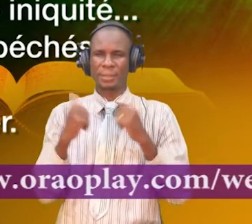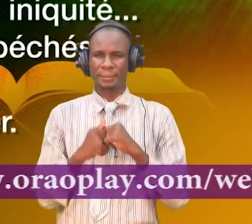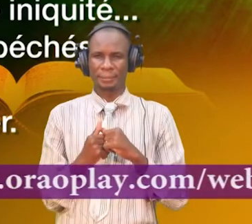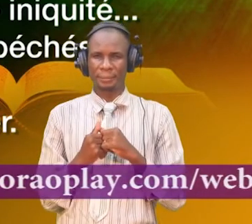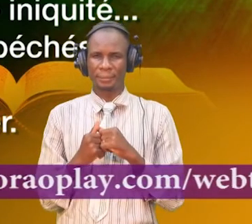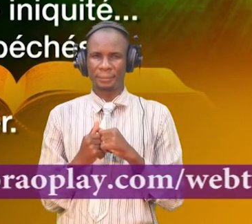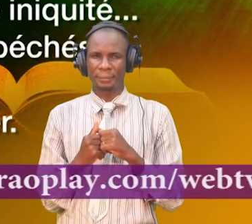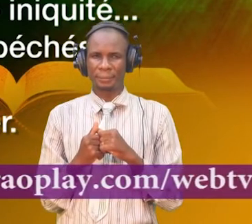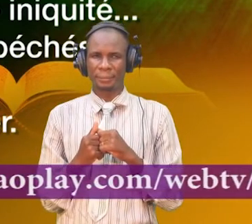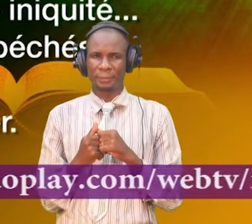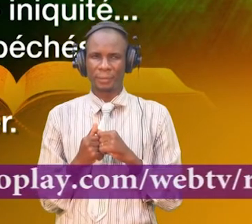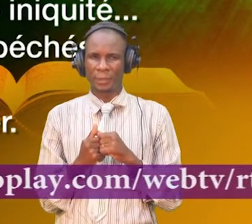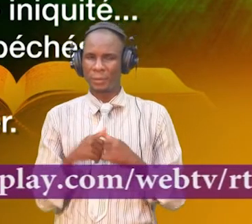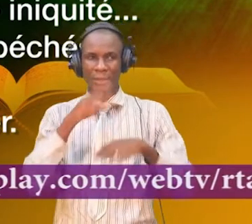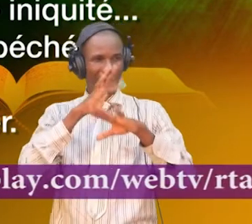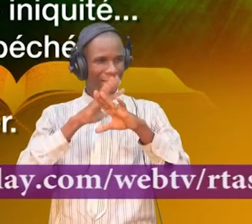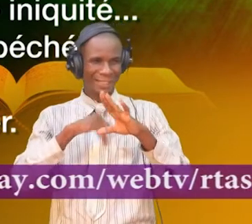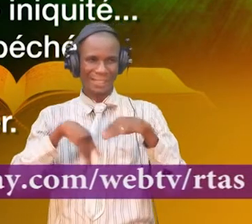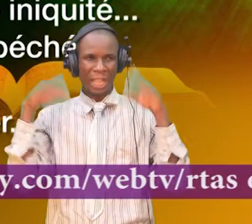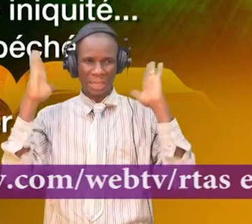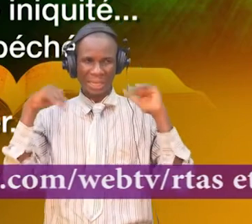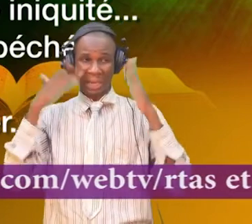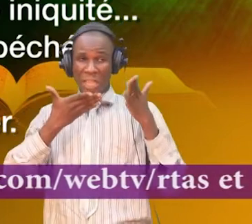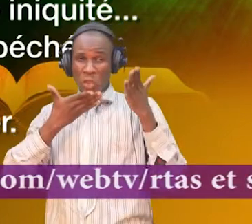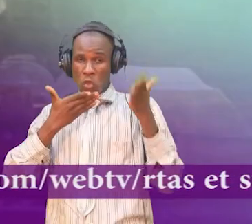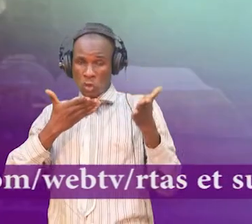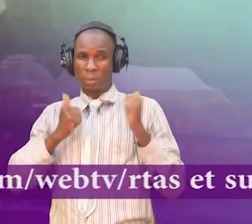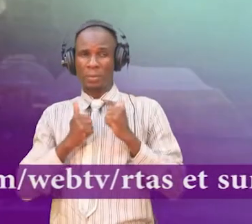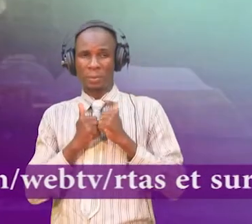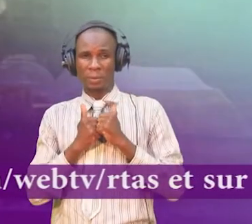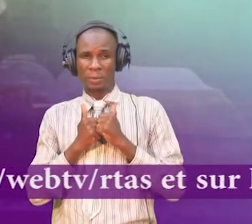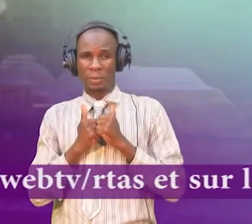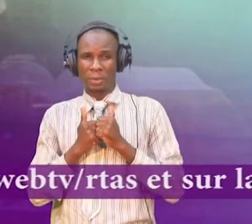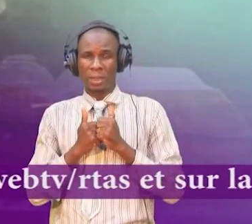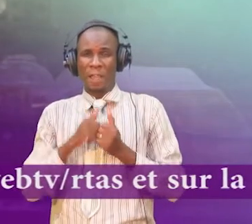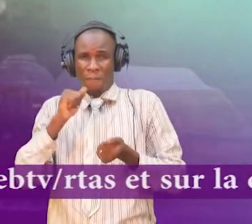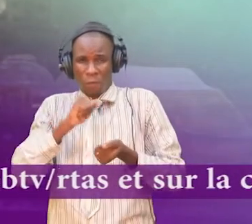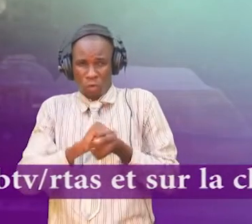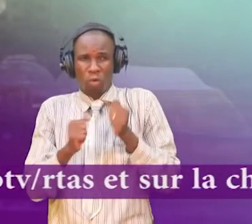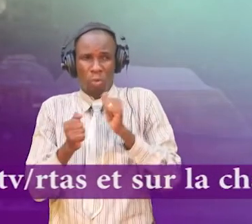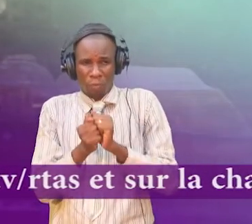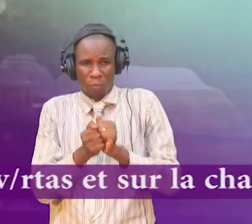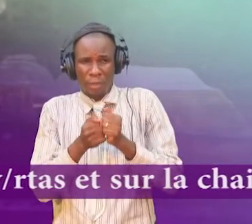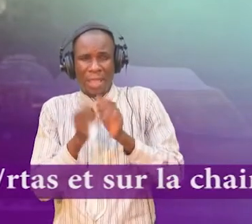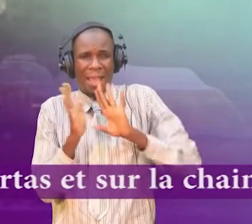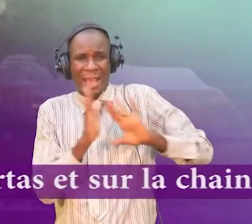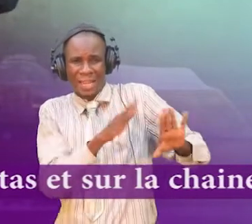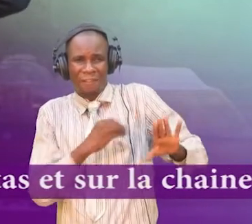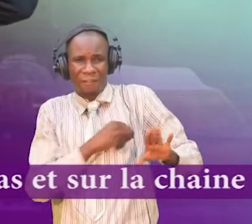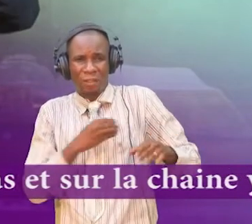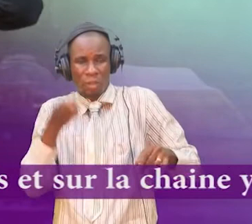pe sembo mpona kolimbisa biso masumu nyonso mpe kopetola biso na mbindo nyonso. Oyo sango malamu